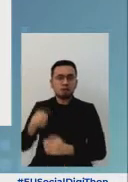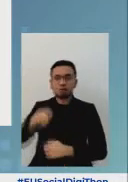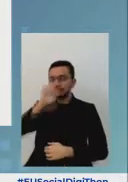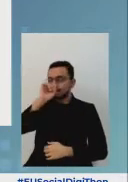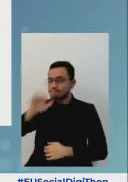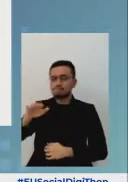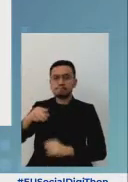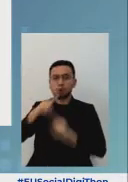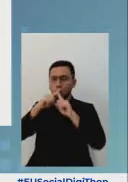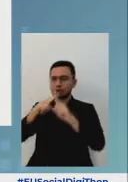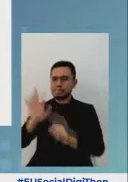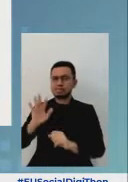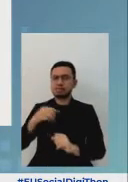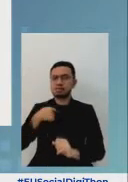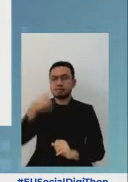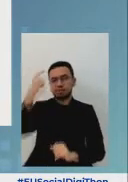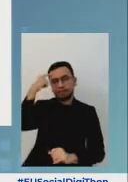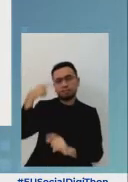korban tadi. Next.